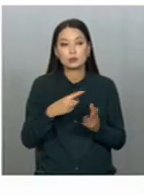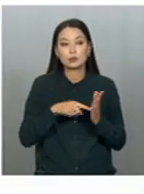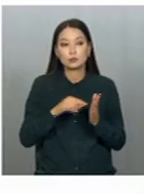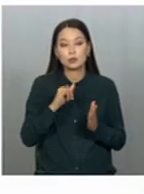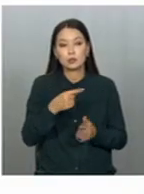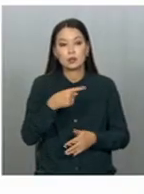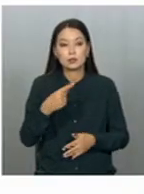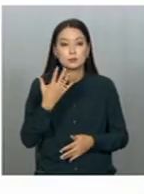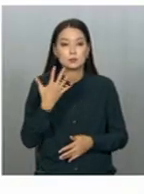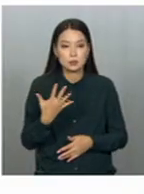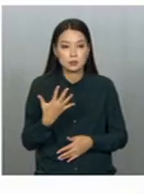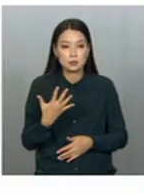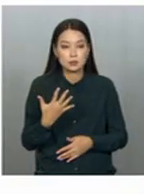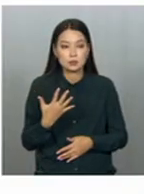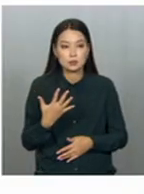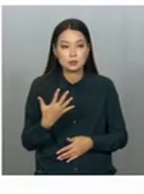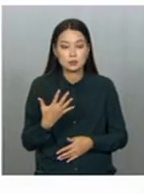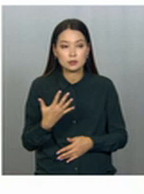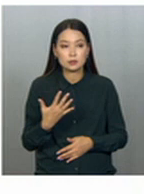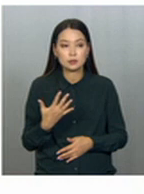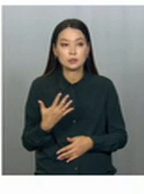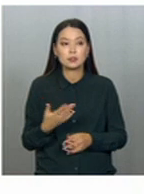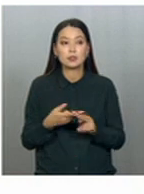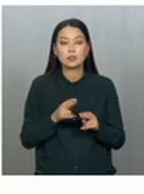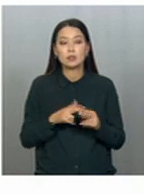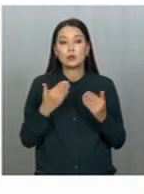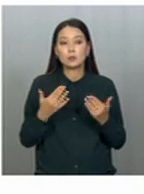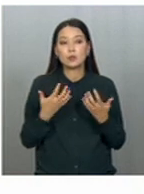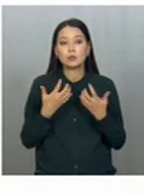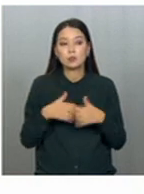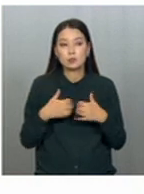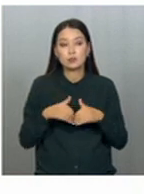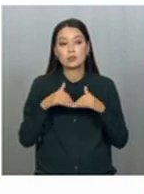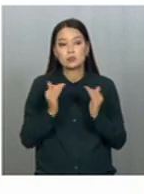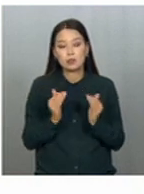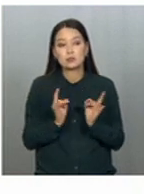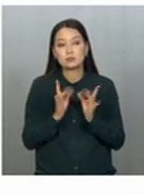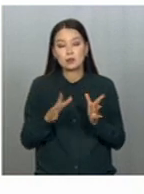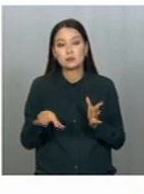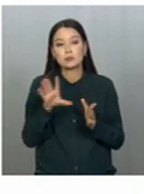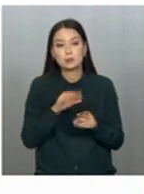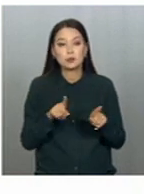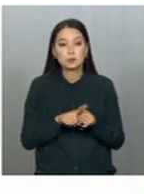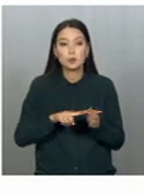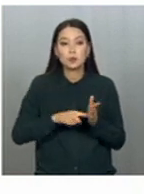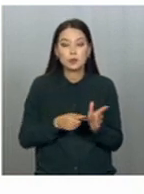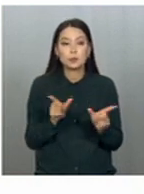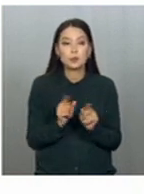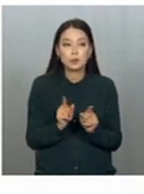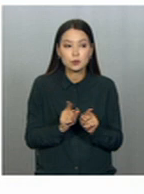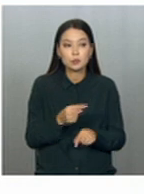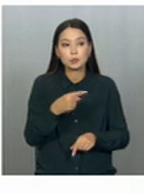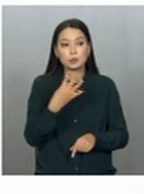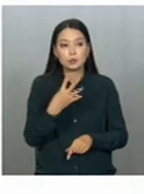Y азайтылған 5. Енді коэффициенттерді жақшаның ішіндегі әрбіріне мүшесіне көбейтеміз. Сонда минус